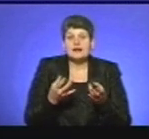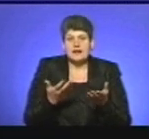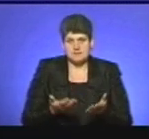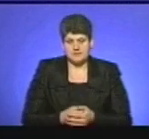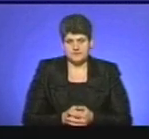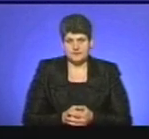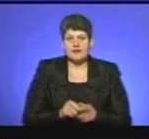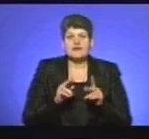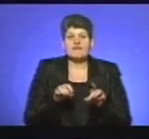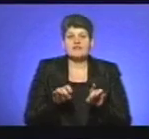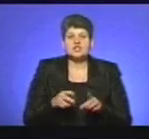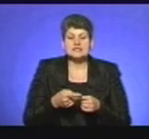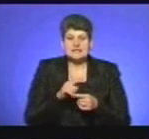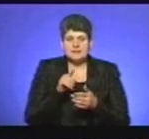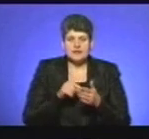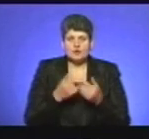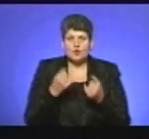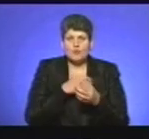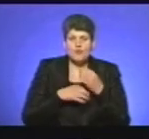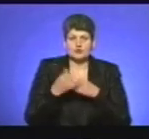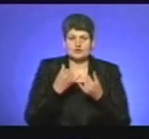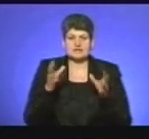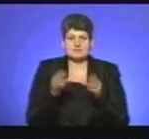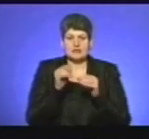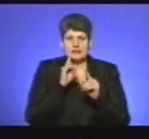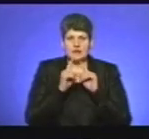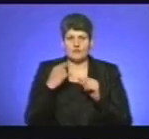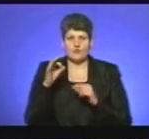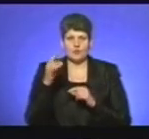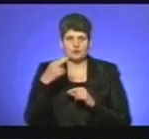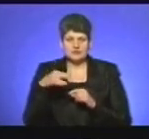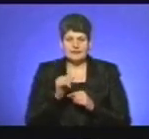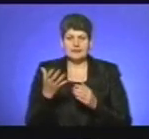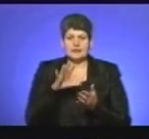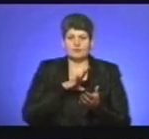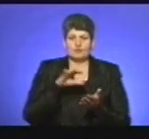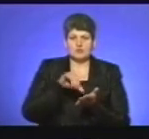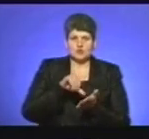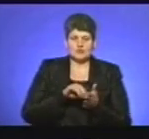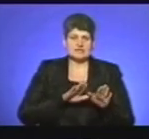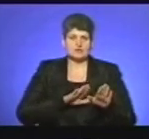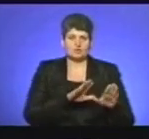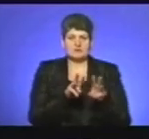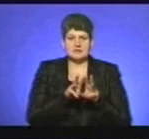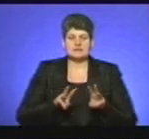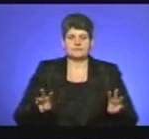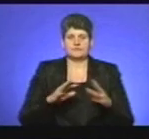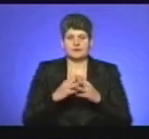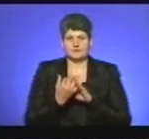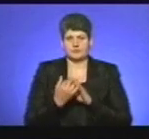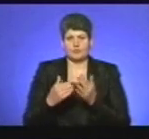Як вирішити це питання, обговорювали сьогодні на спільній нараді в облдержадміністрації, на якій був присутній заступник міністра аграрної